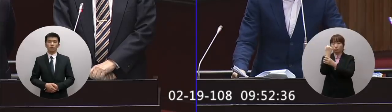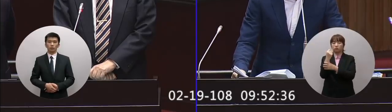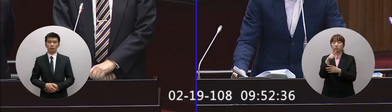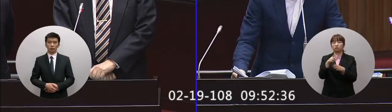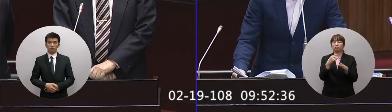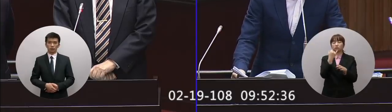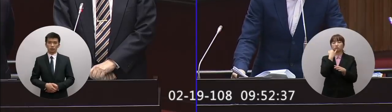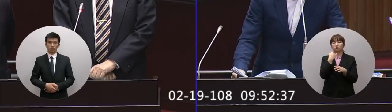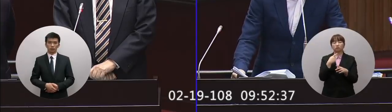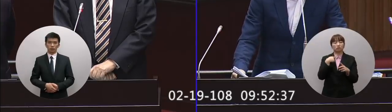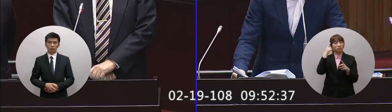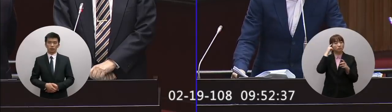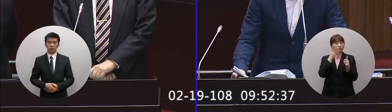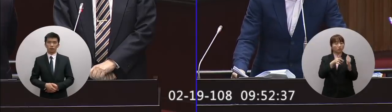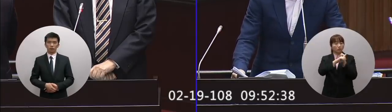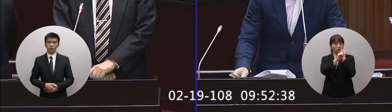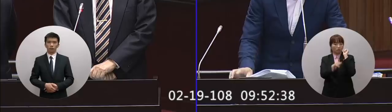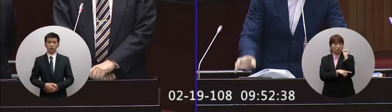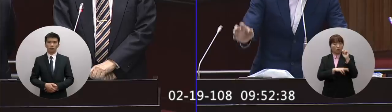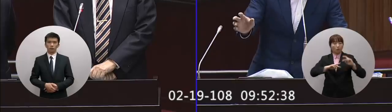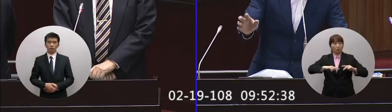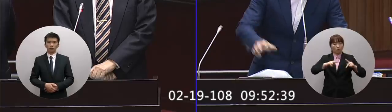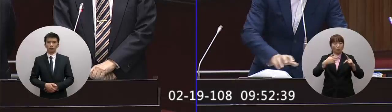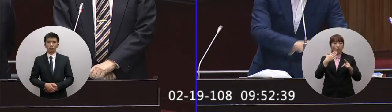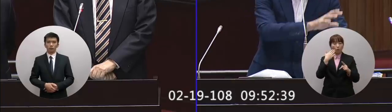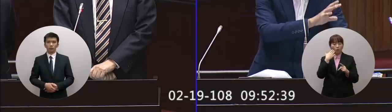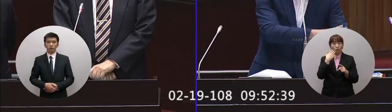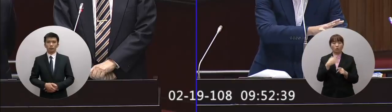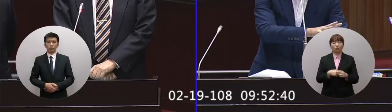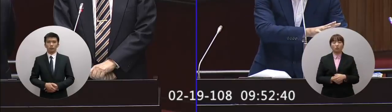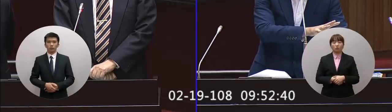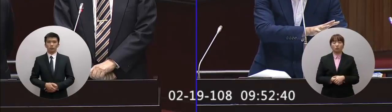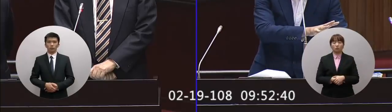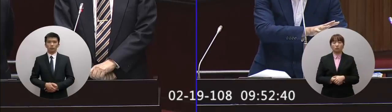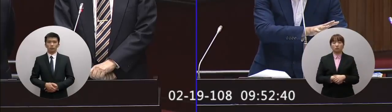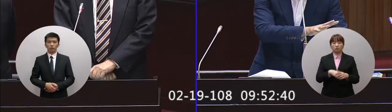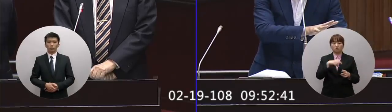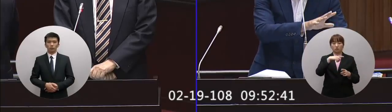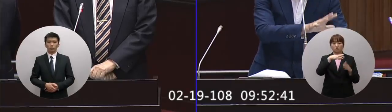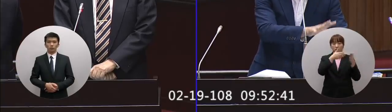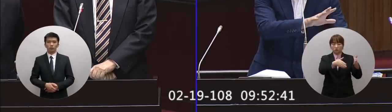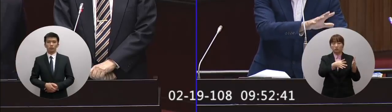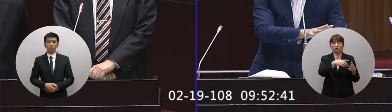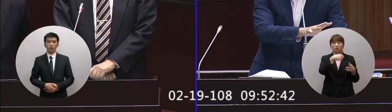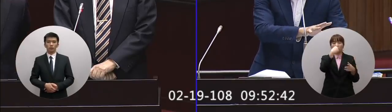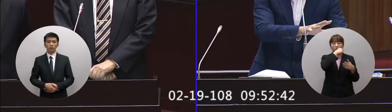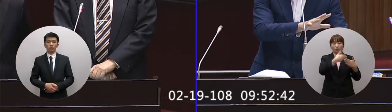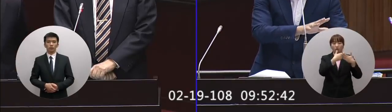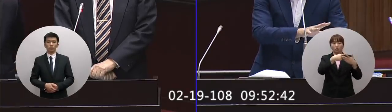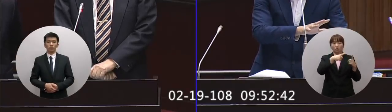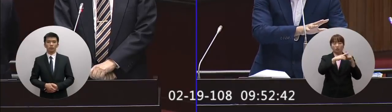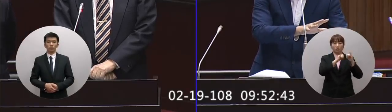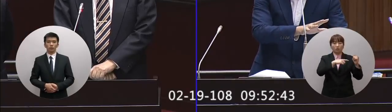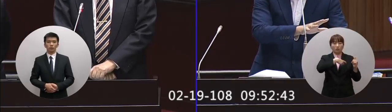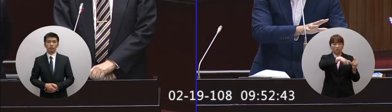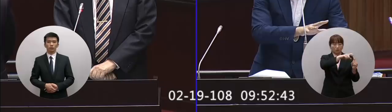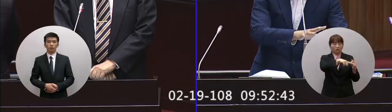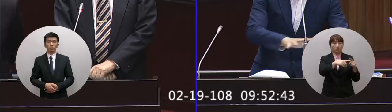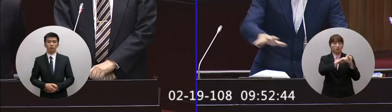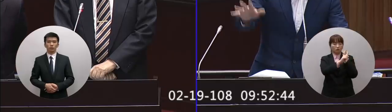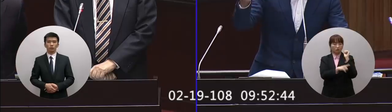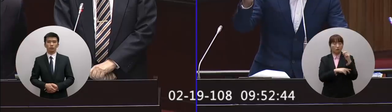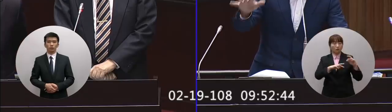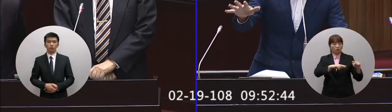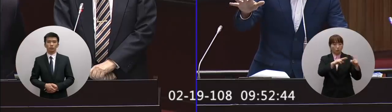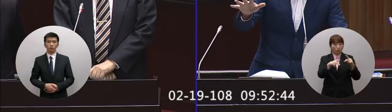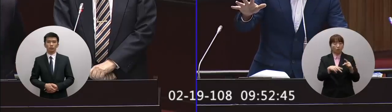主委跟院长，这个修法方向，如果真的你们要在两岸人民关系条例修，也可以啦，退一万步，